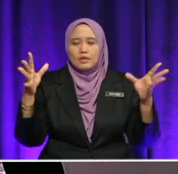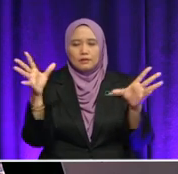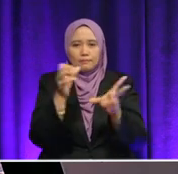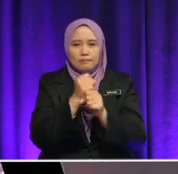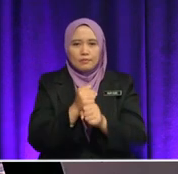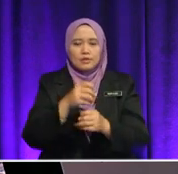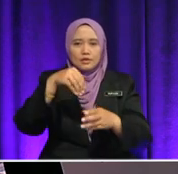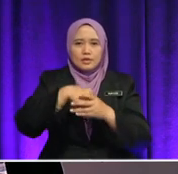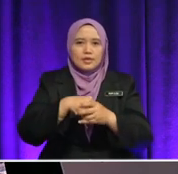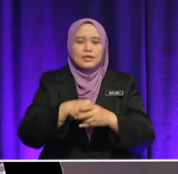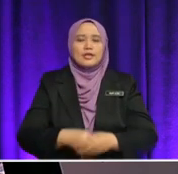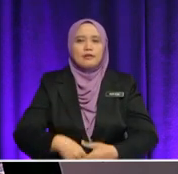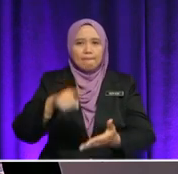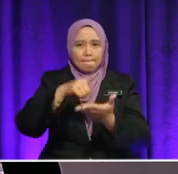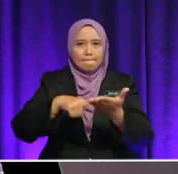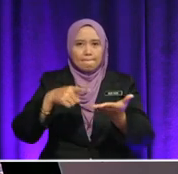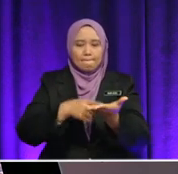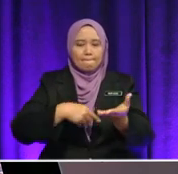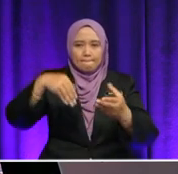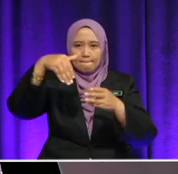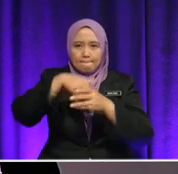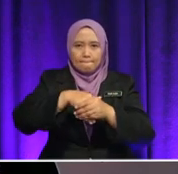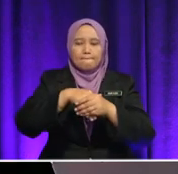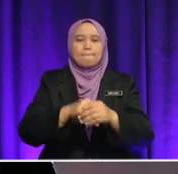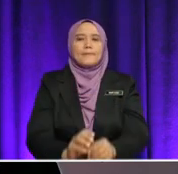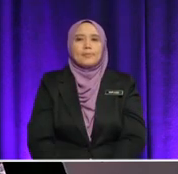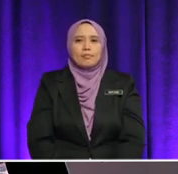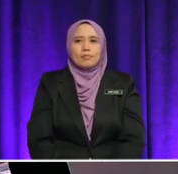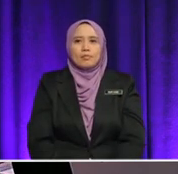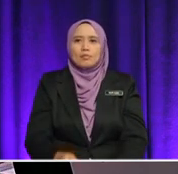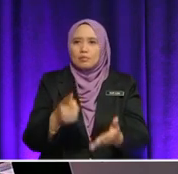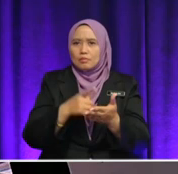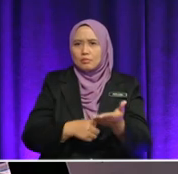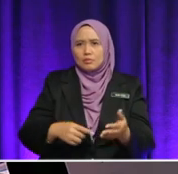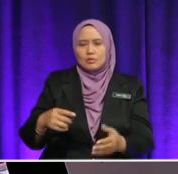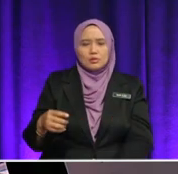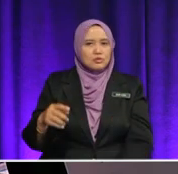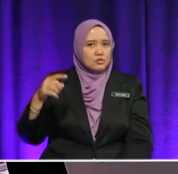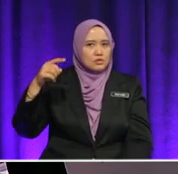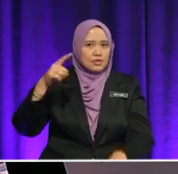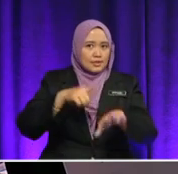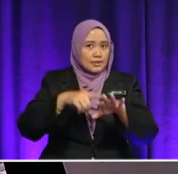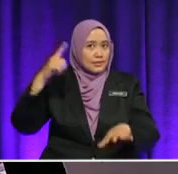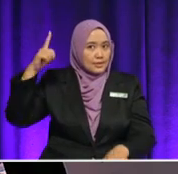di London apa yang tungku dan rata-rata politiknya baik dengan pertolongan